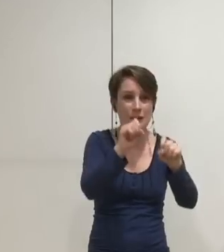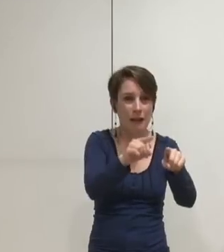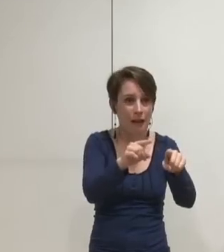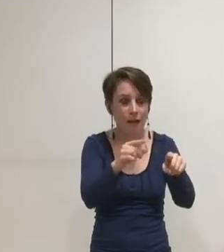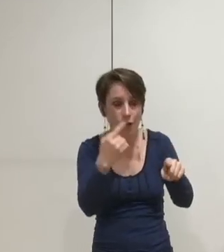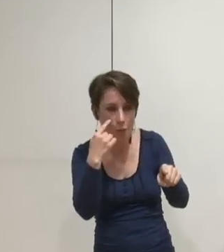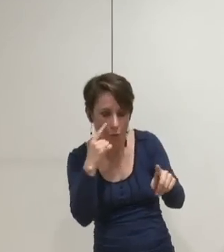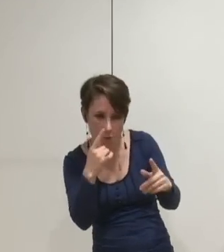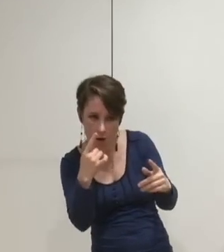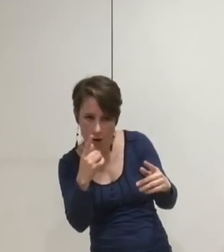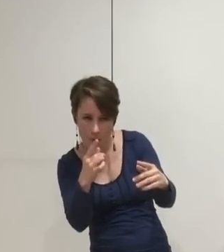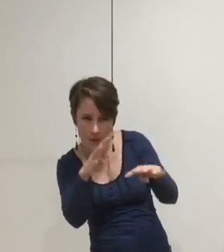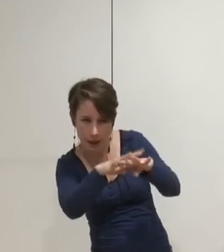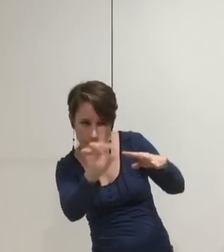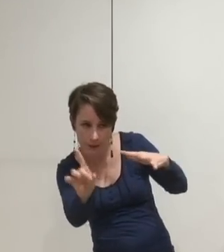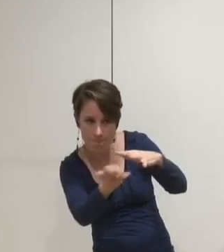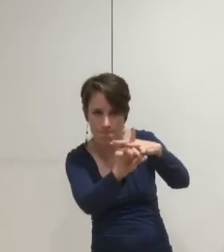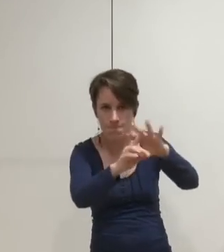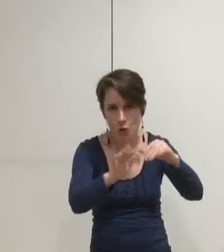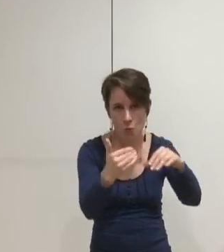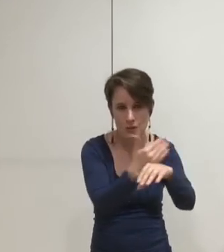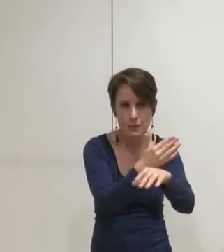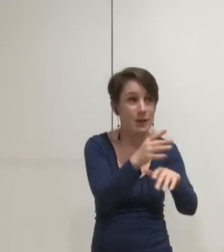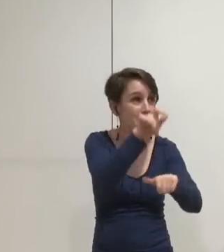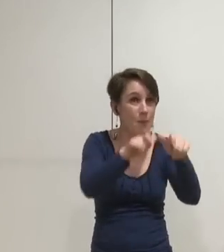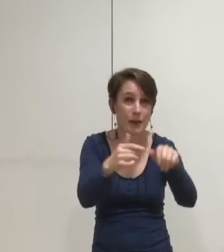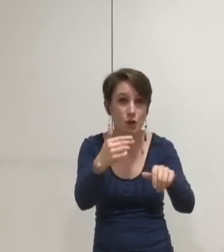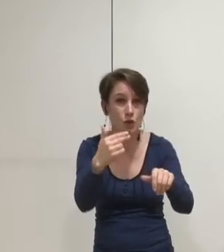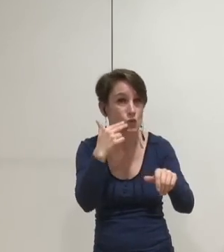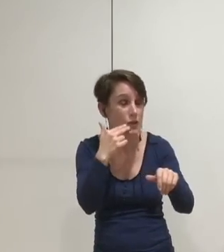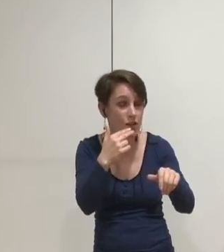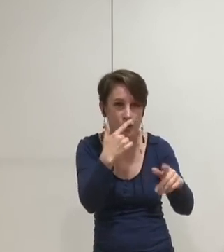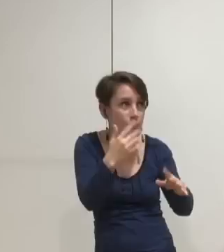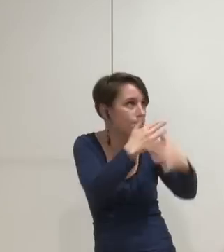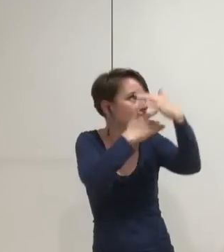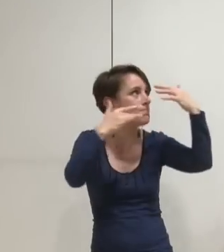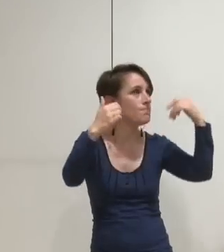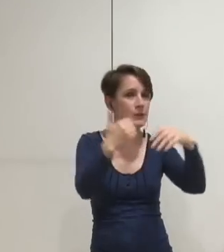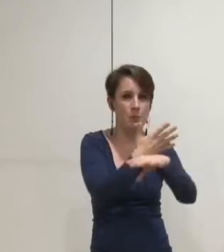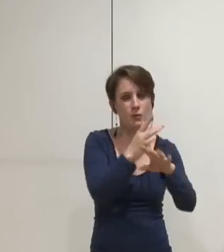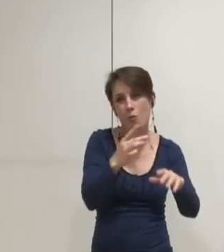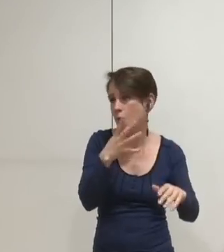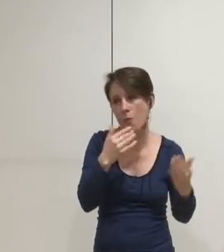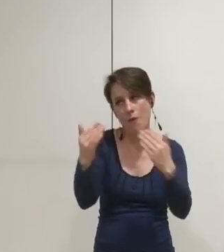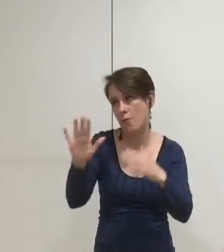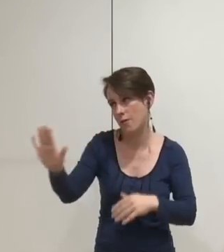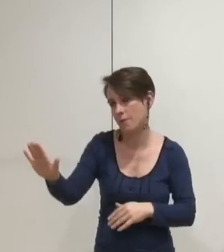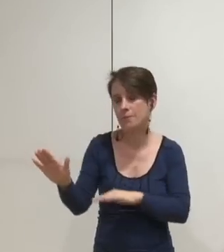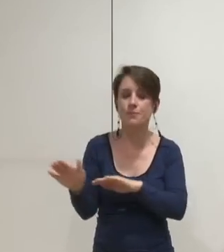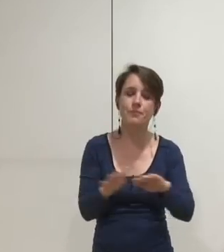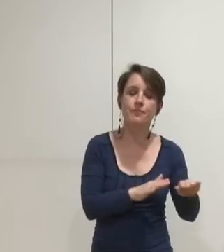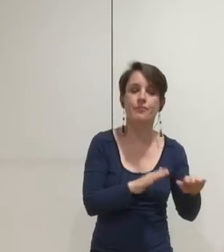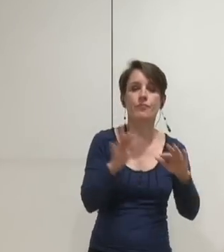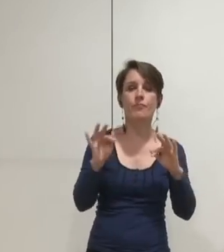quartier les les riverins sur la question du rythme de logement social donc ça c'est une question sur